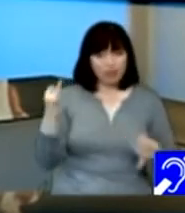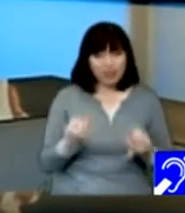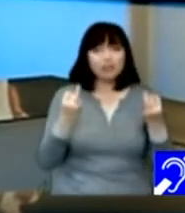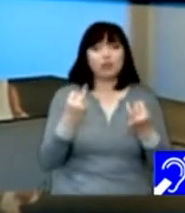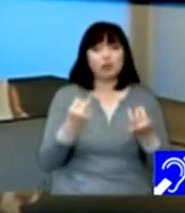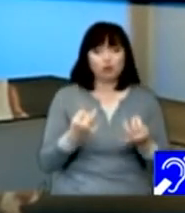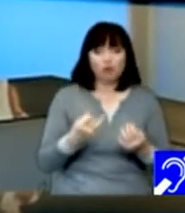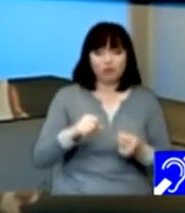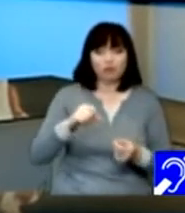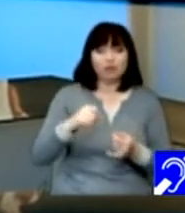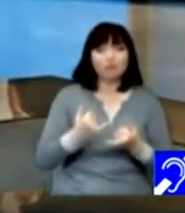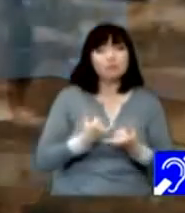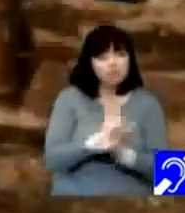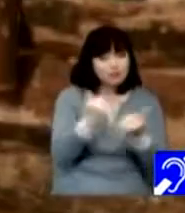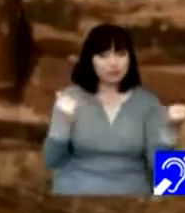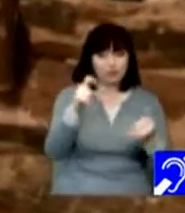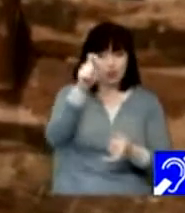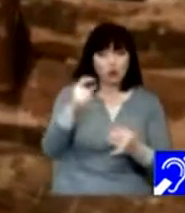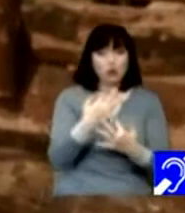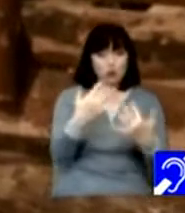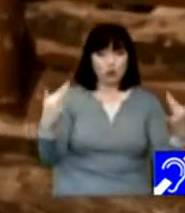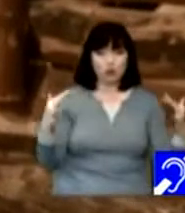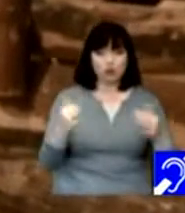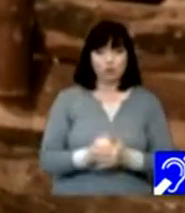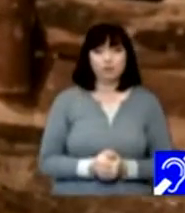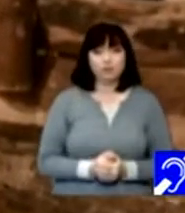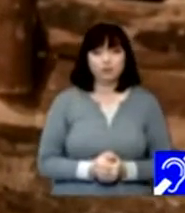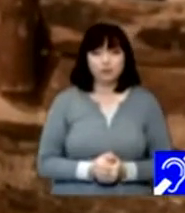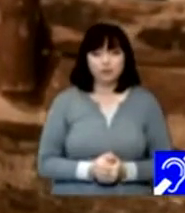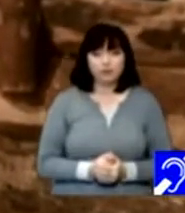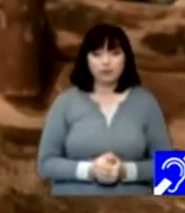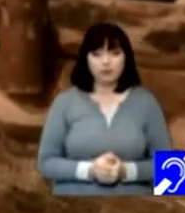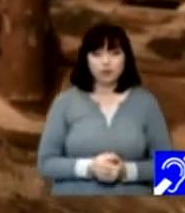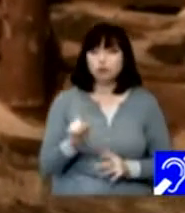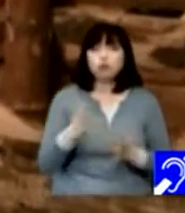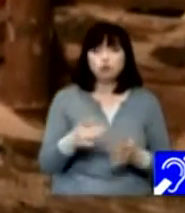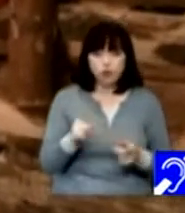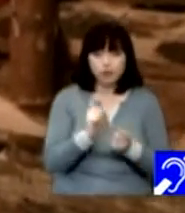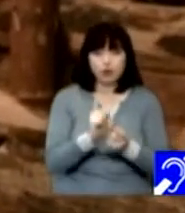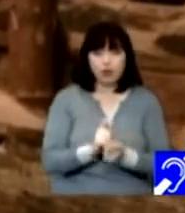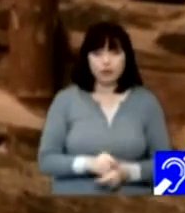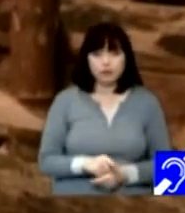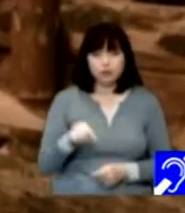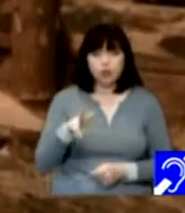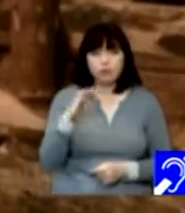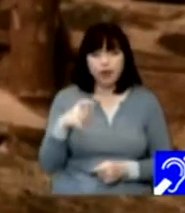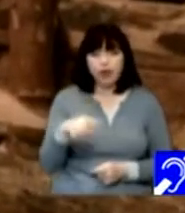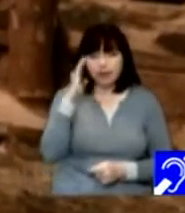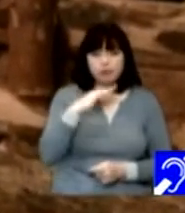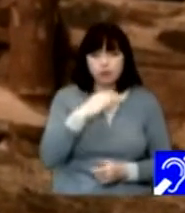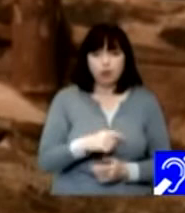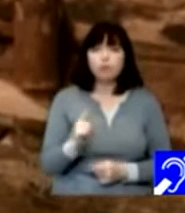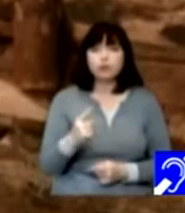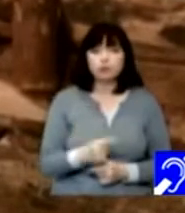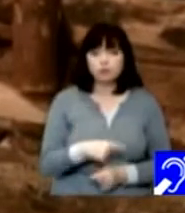măria sa spectatorul. Ce se întâmplă? Ce se întâmplă? S-au certat. Cine? S-au certat aici cu Mihai și cu taica său. De